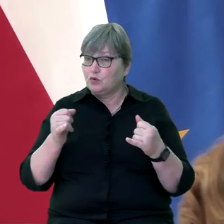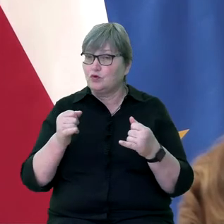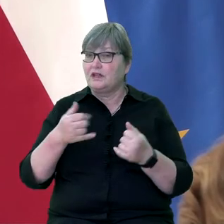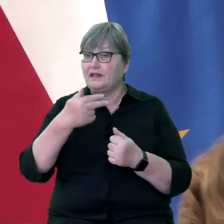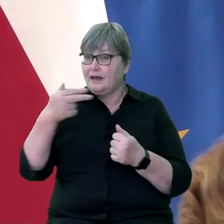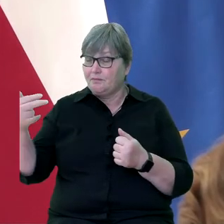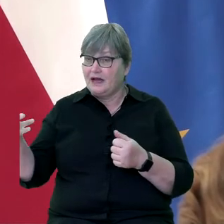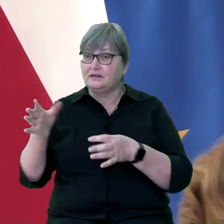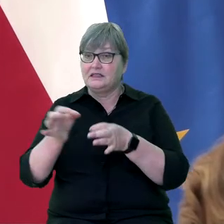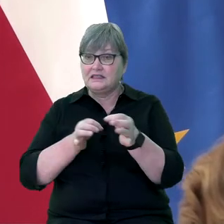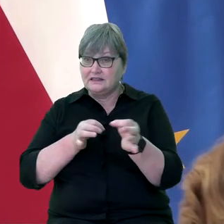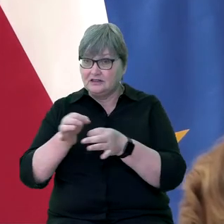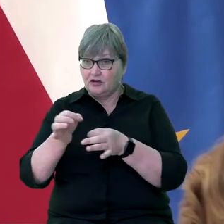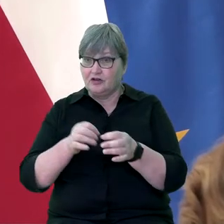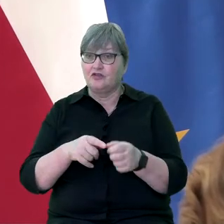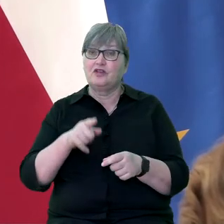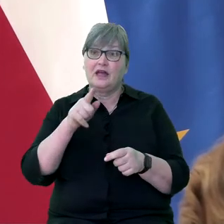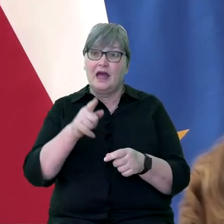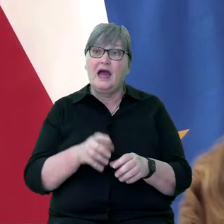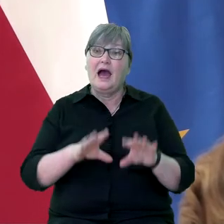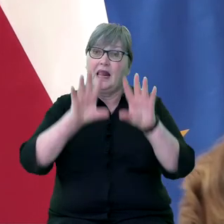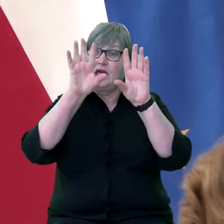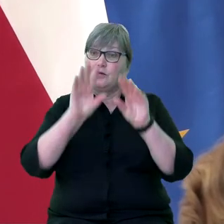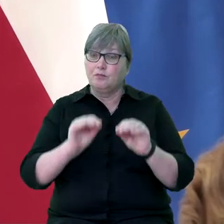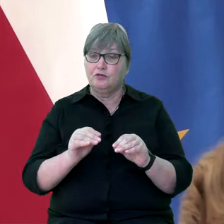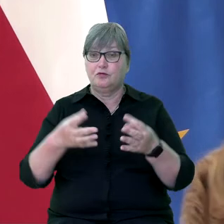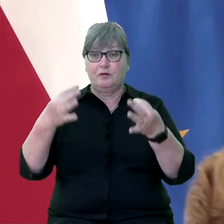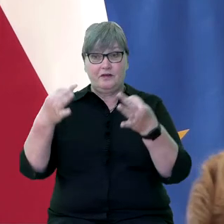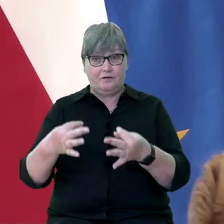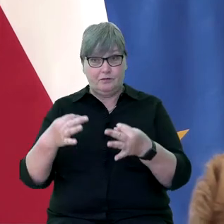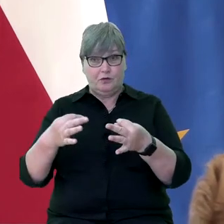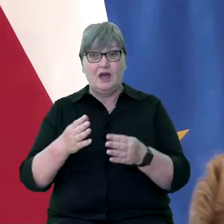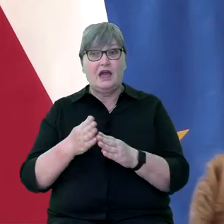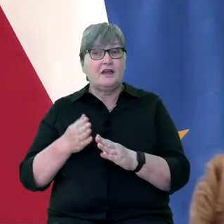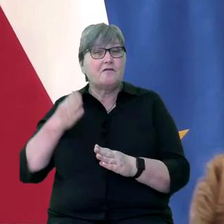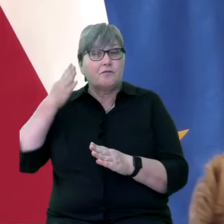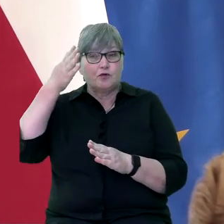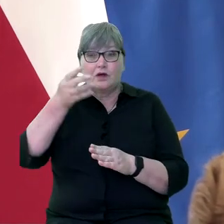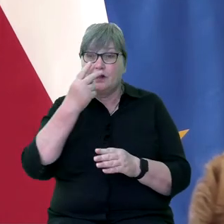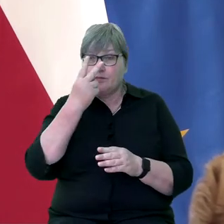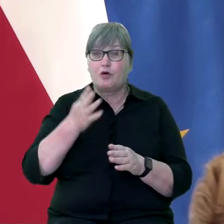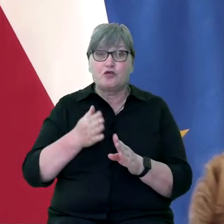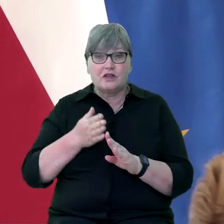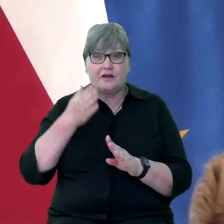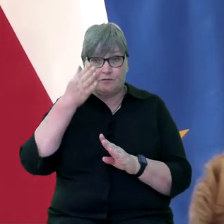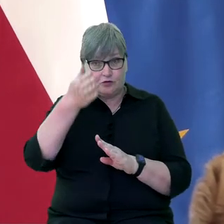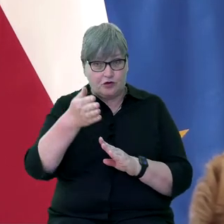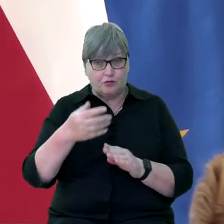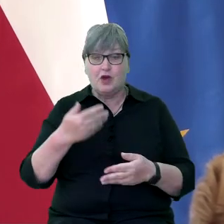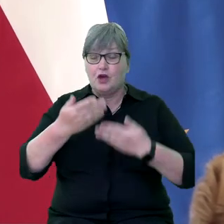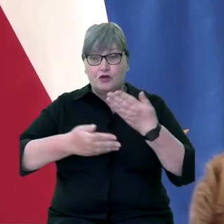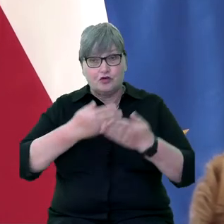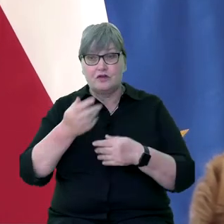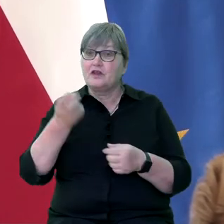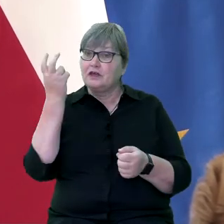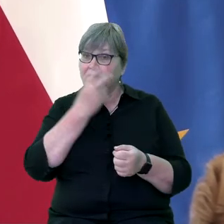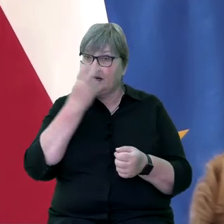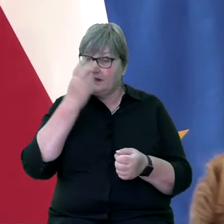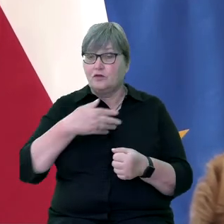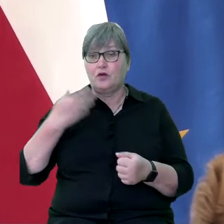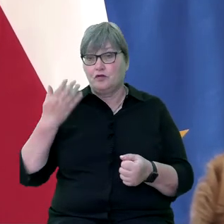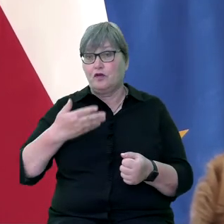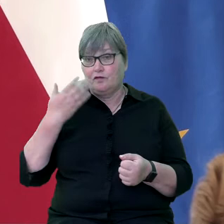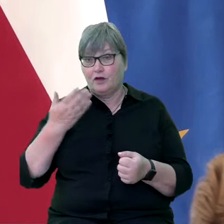podsumowań współczesności, jak i spojrzenia w cyfrową przyszłość. Życzę zatem interesujących wykładów, a także wielu z nich